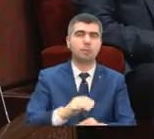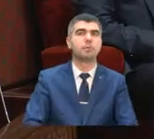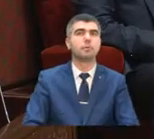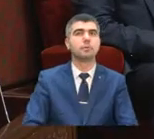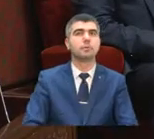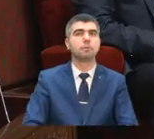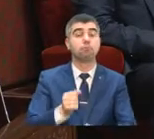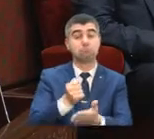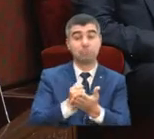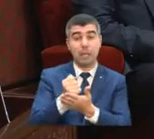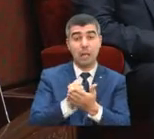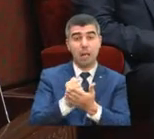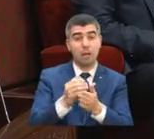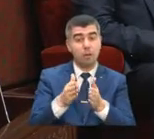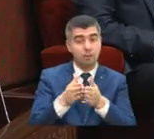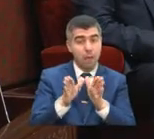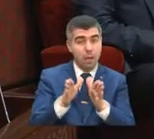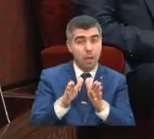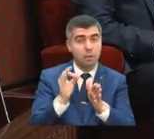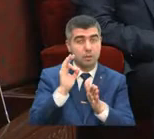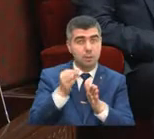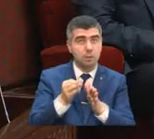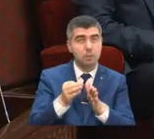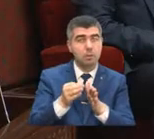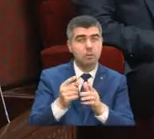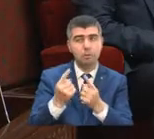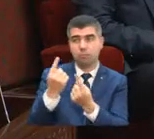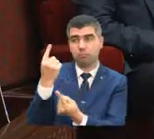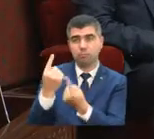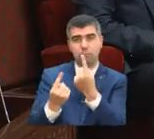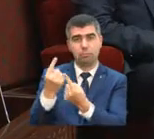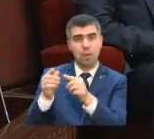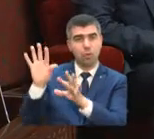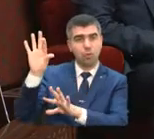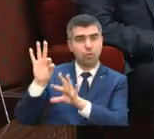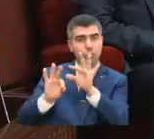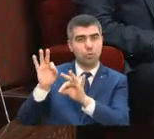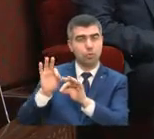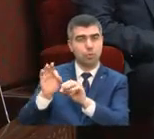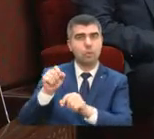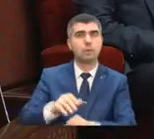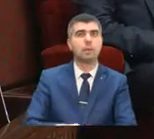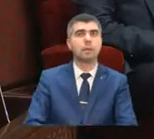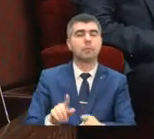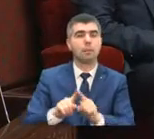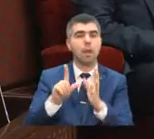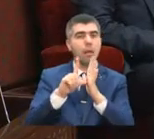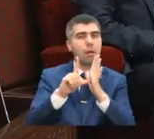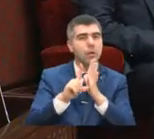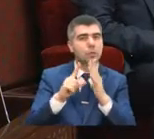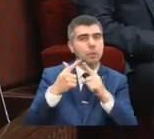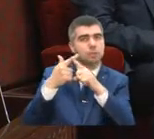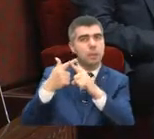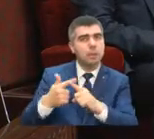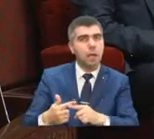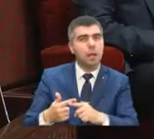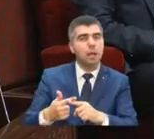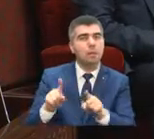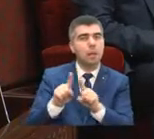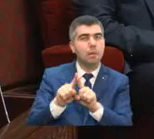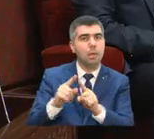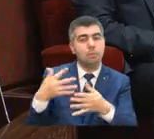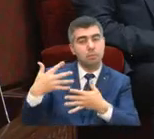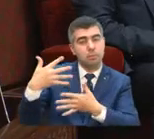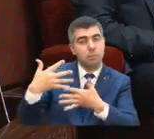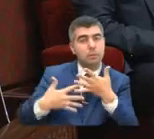والمباراة يتم فتحها أو الإعلان عنها التبري على المناصب الموجودة في قانون المالية بناء على التخصصات